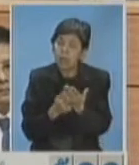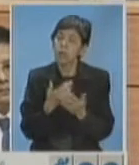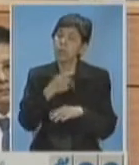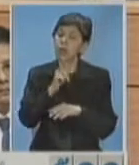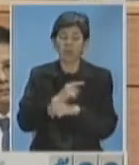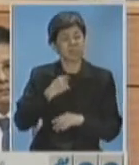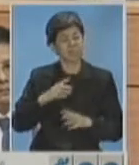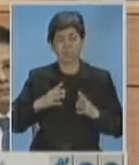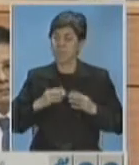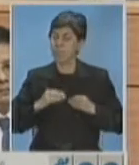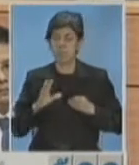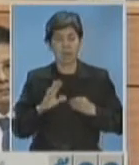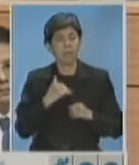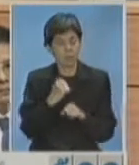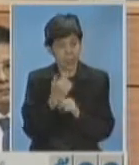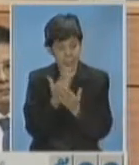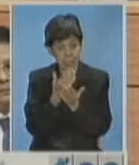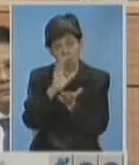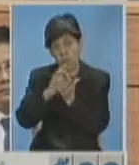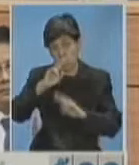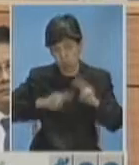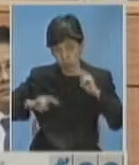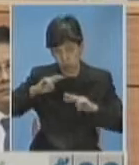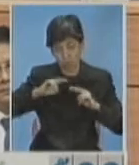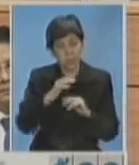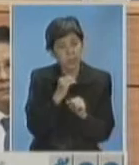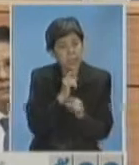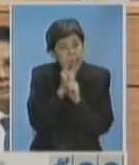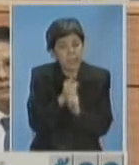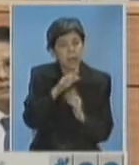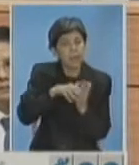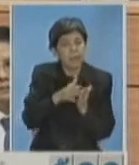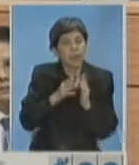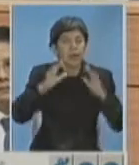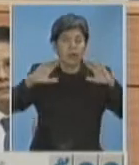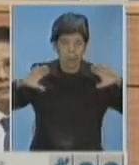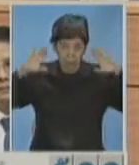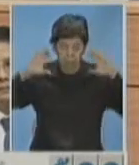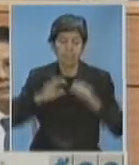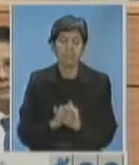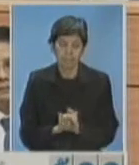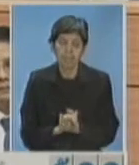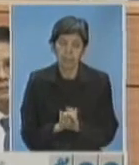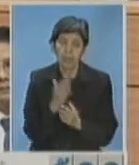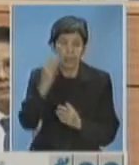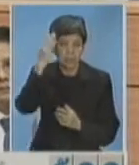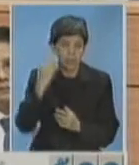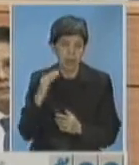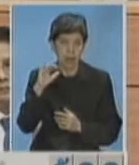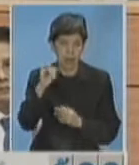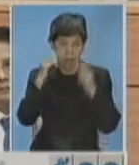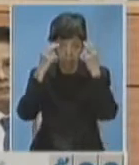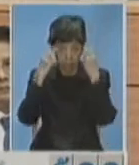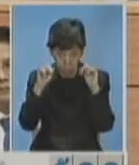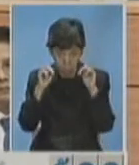มจึงไม่เห็นด้วยเพราะงบประมาณที่เราตรวจสอบท่านประธานครับเป็นไปตามนโยบายของรัฐบาลเนี่ยครับที่นางสาวยิ่งลักษณ์ชินวัตรนาย